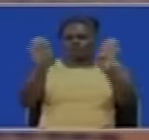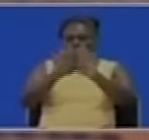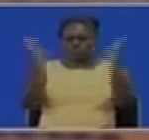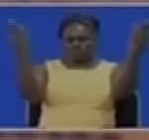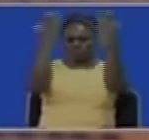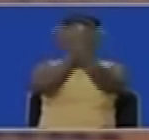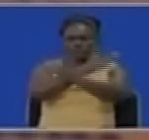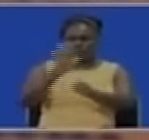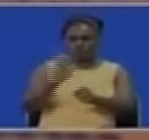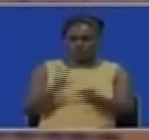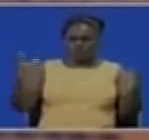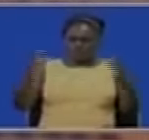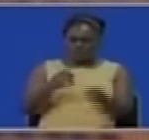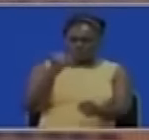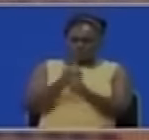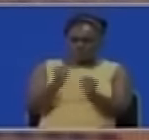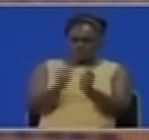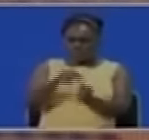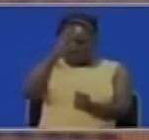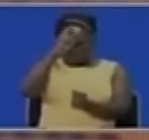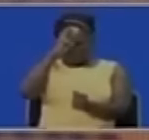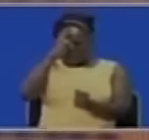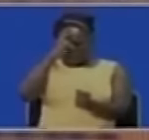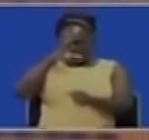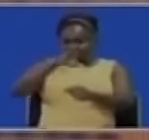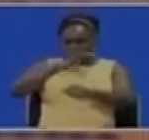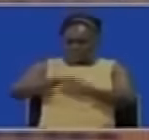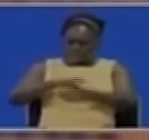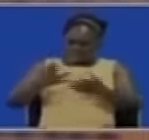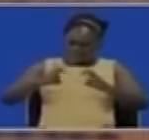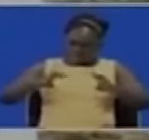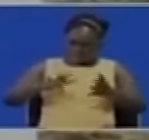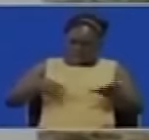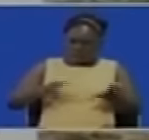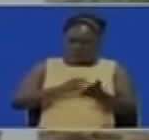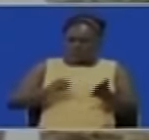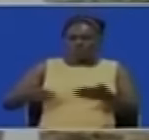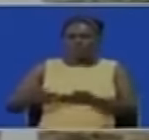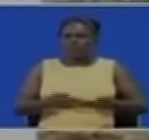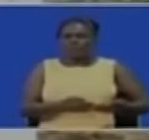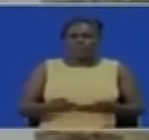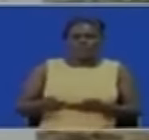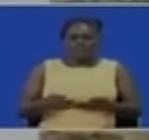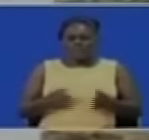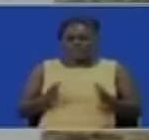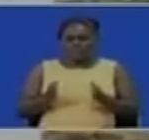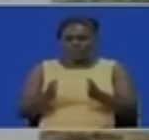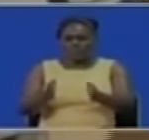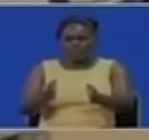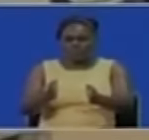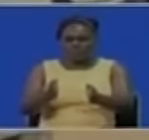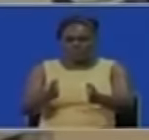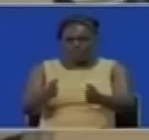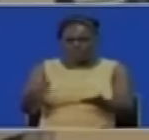mzima. Wakazi kwa ushirikiano na polisi walilazimika kutafuta namna ya kumtoa mtoto huyo kwenye gari hilo lililokuwa limeegeshwa eneo la Rock